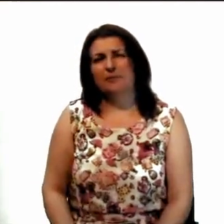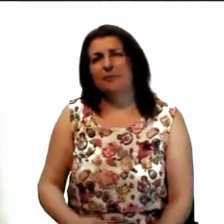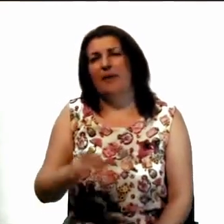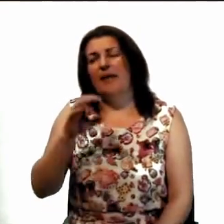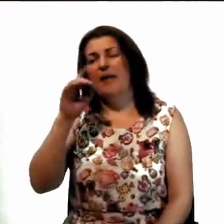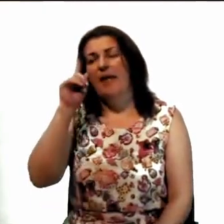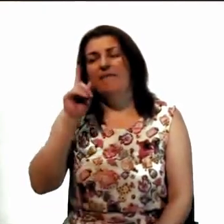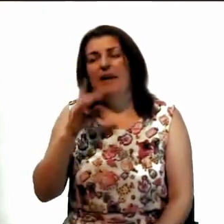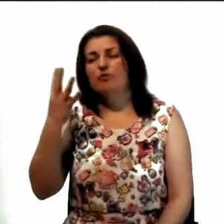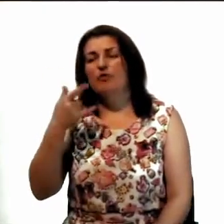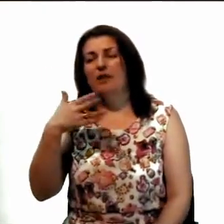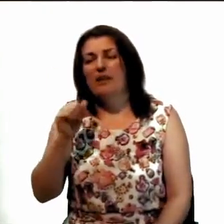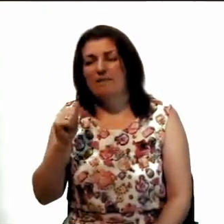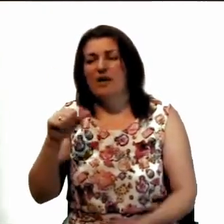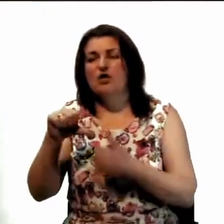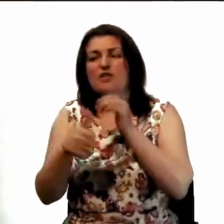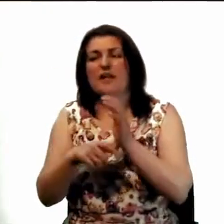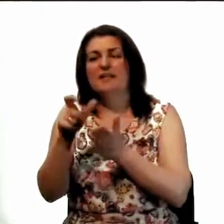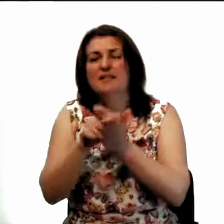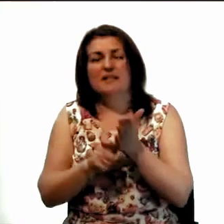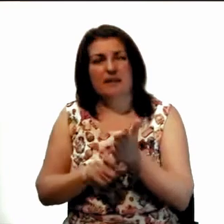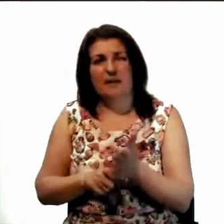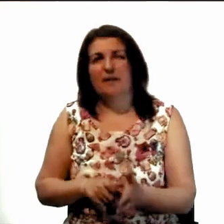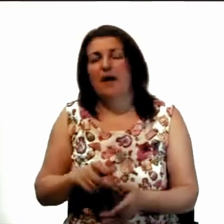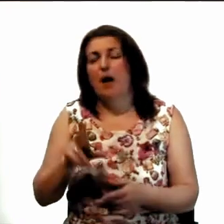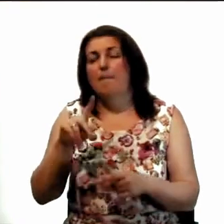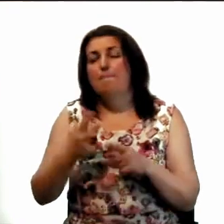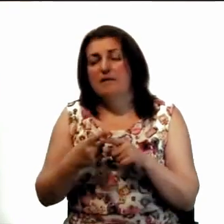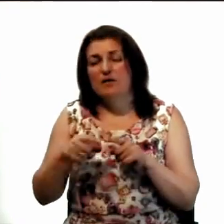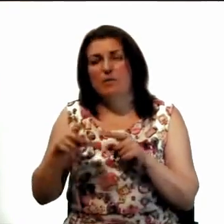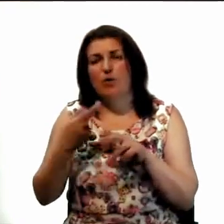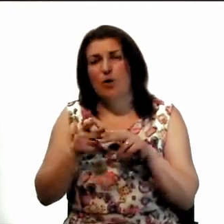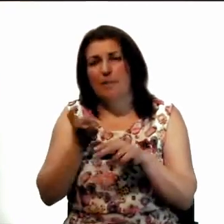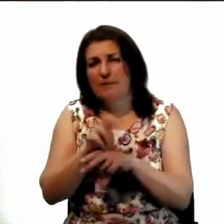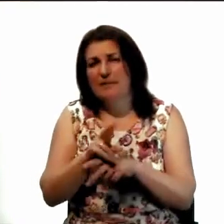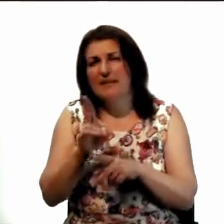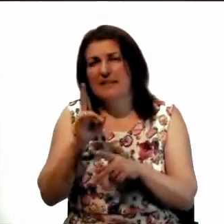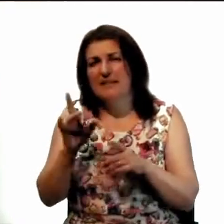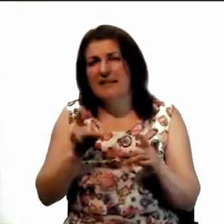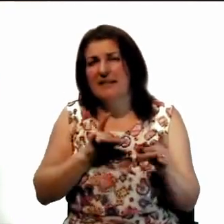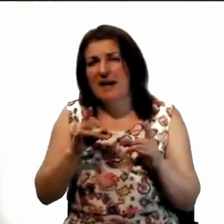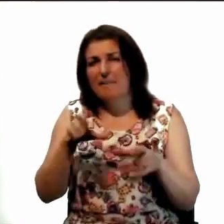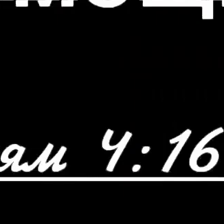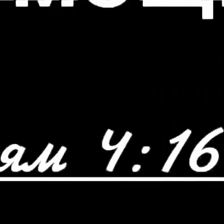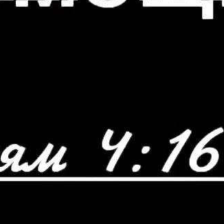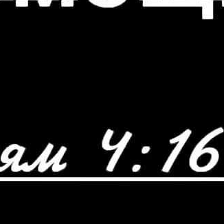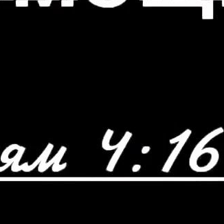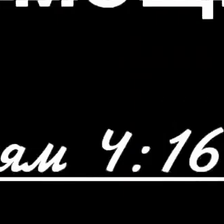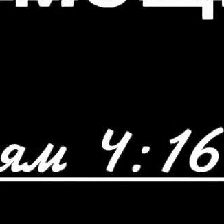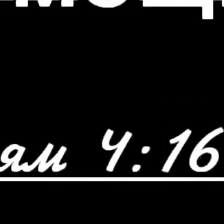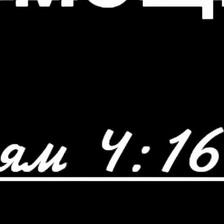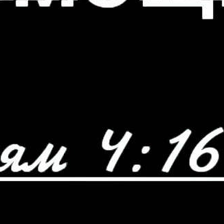Евреям 4 глава 16 стих. «Посему да приступаем с дерзновением к престолу